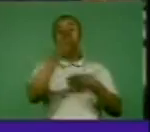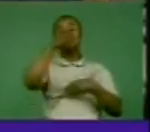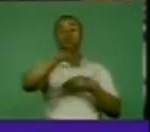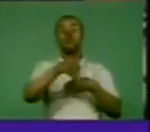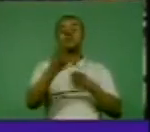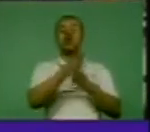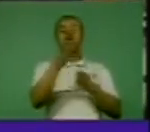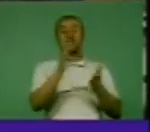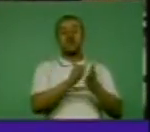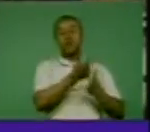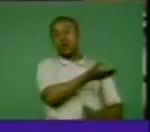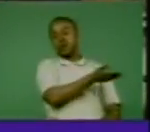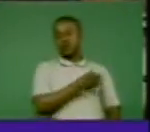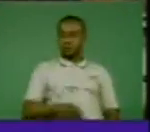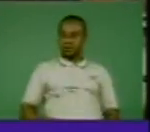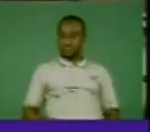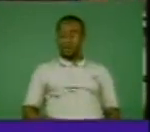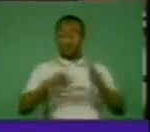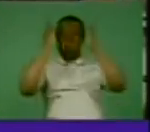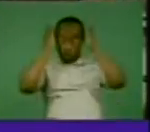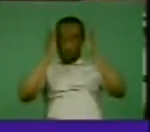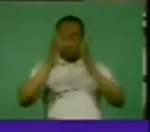Waheshimiwa wajumbe tuko kwenye bunge.